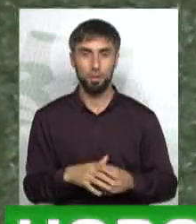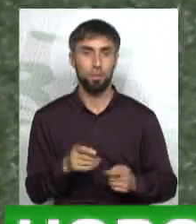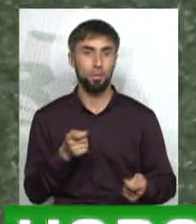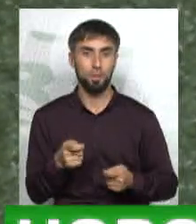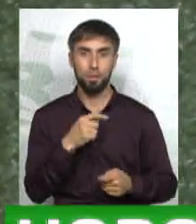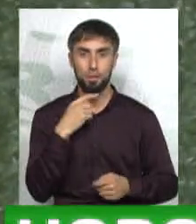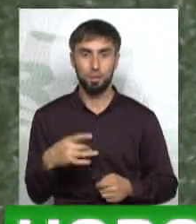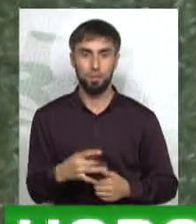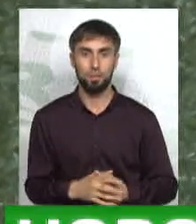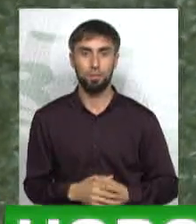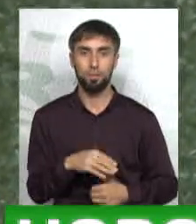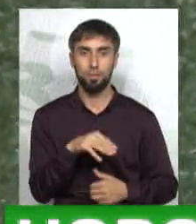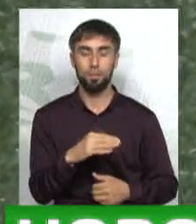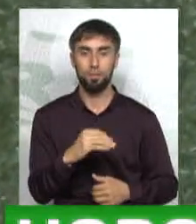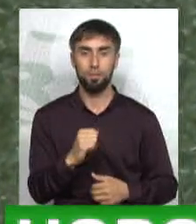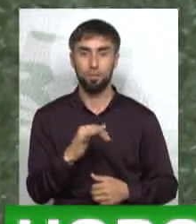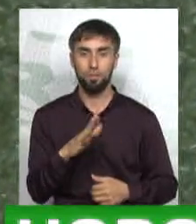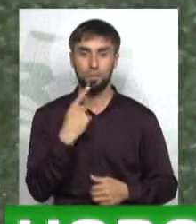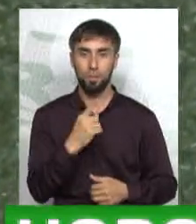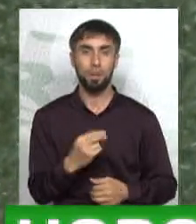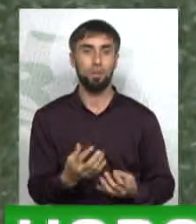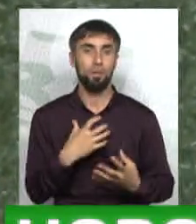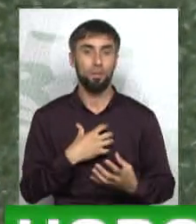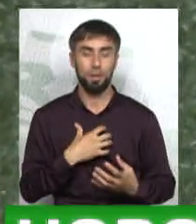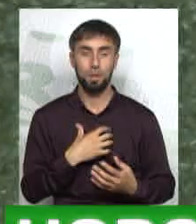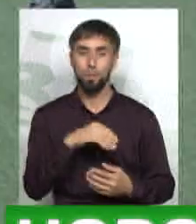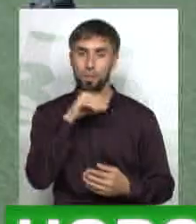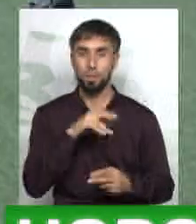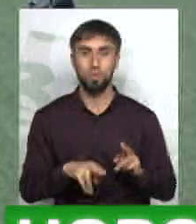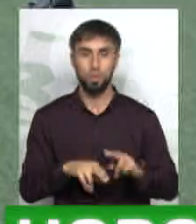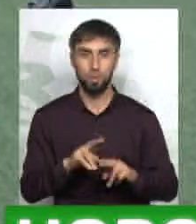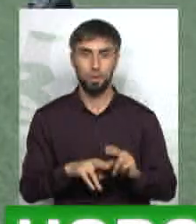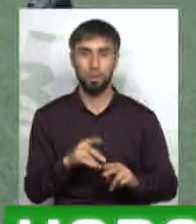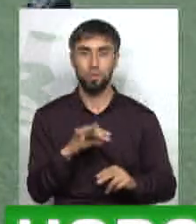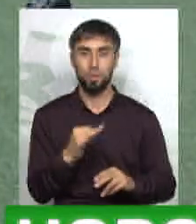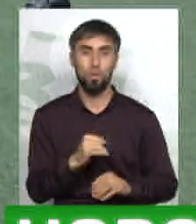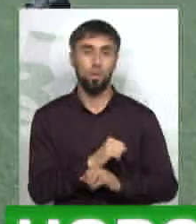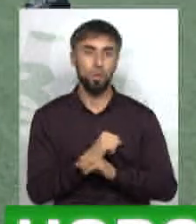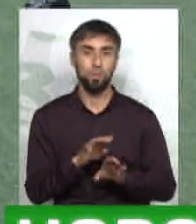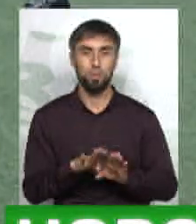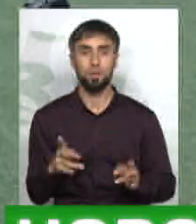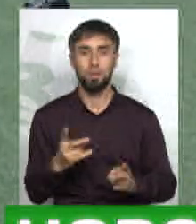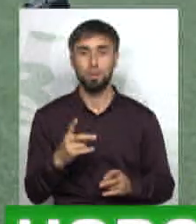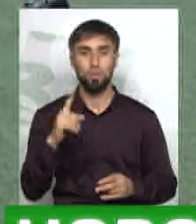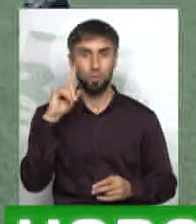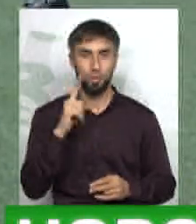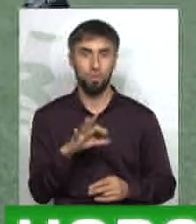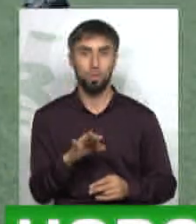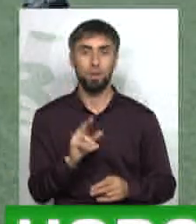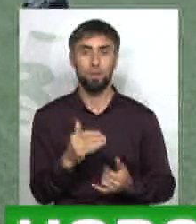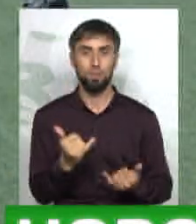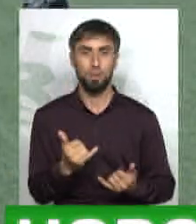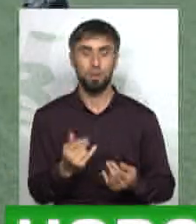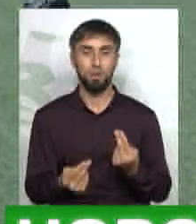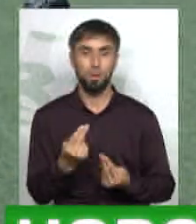правительства Ингушетии. Тимур Фатахов отмечает, насколько важна профессия строителя, но и отдыхать тоже надо уметь. Вот как